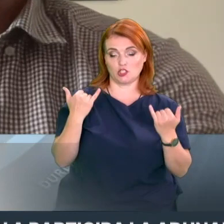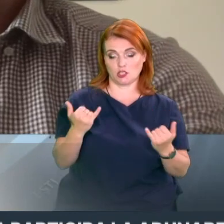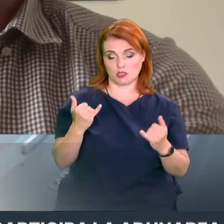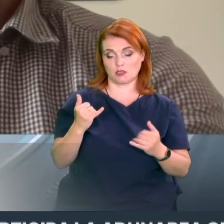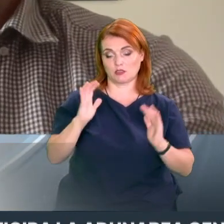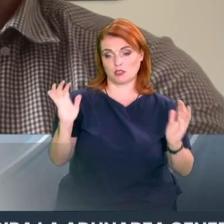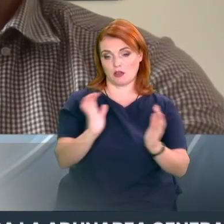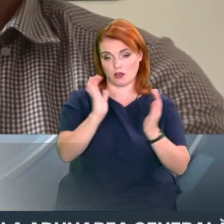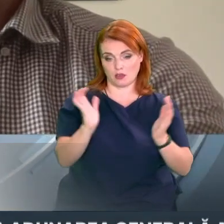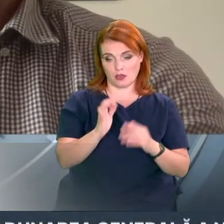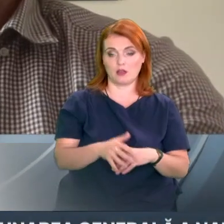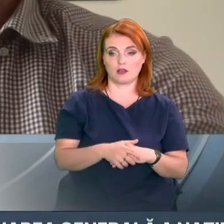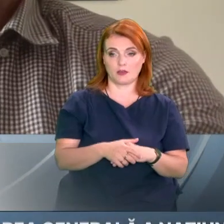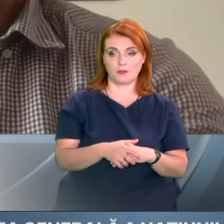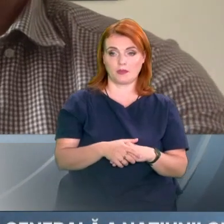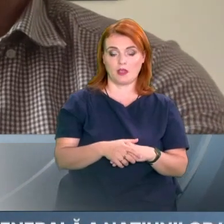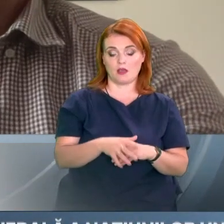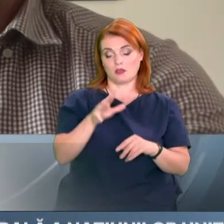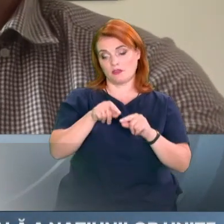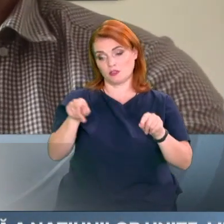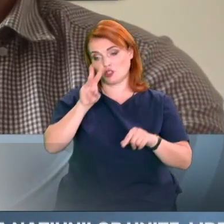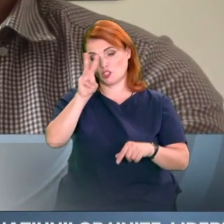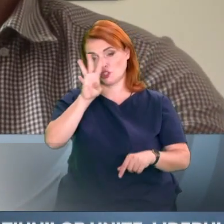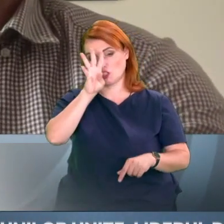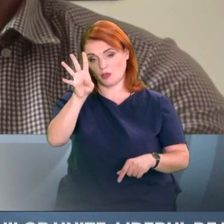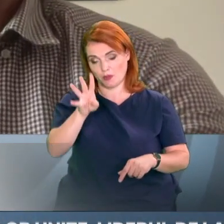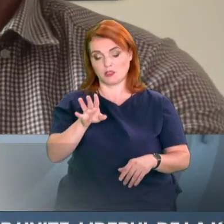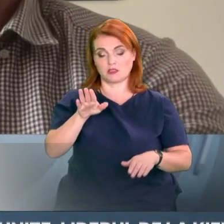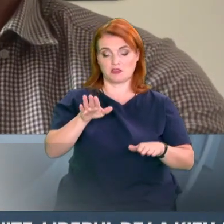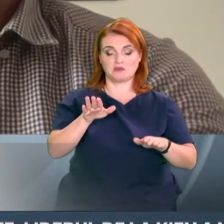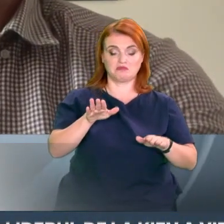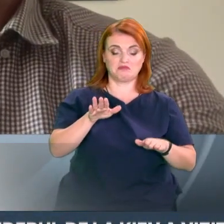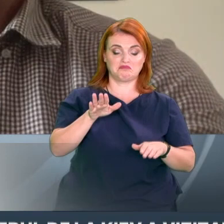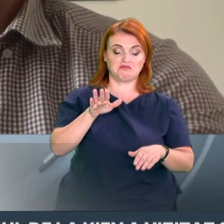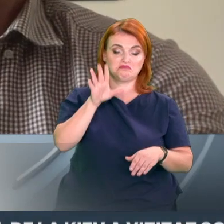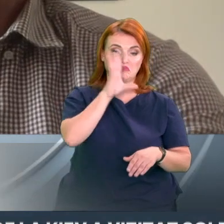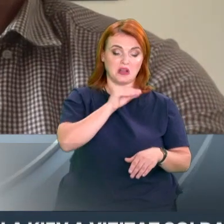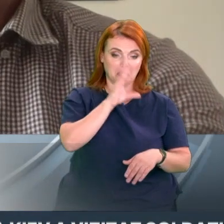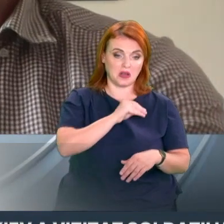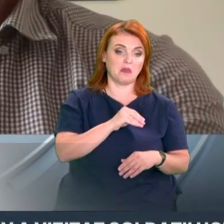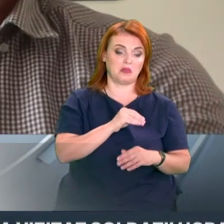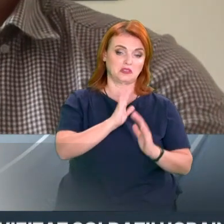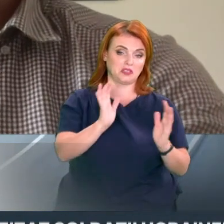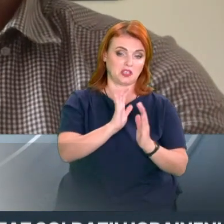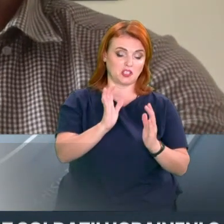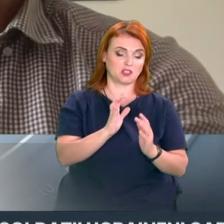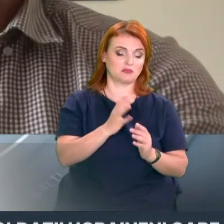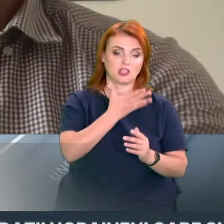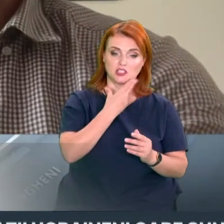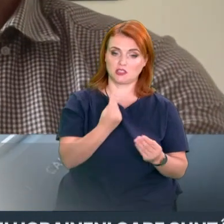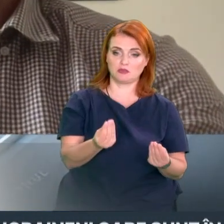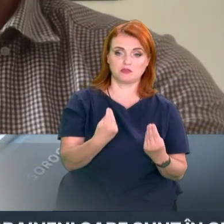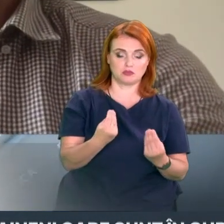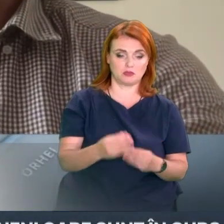pe durata de 3-4 luni, așa tradițional cât noi păstrăm, depășește 2 lei, ajunge la 3 lei și desigur